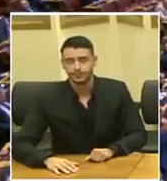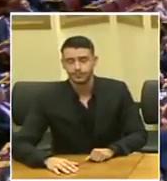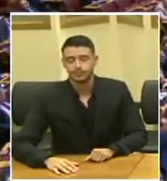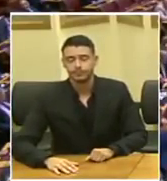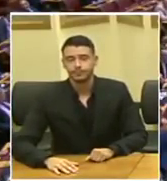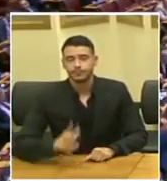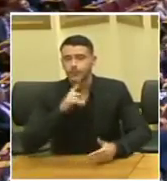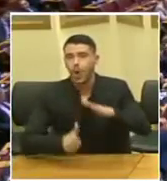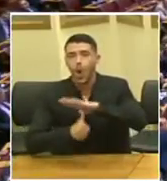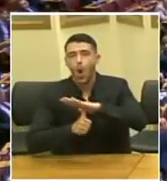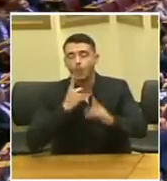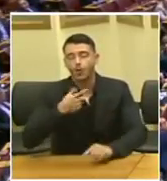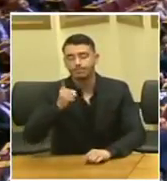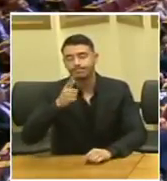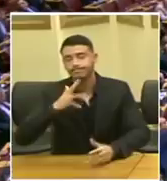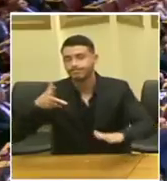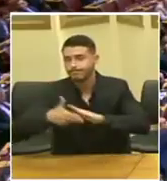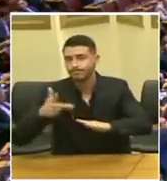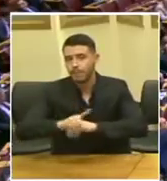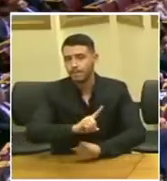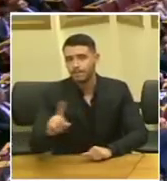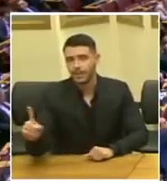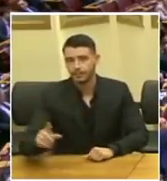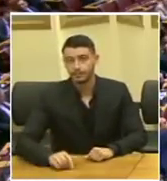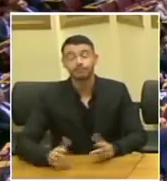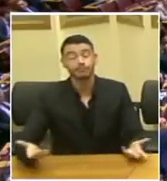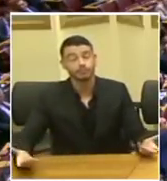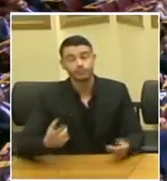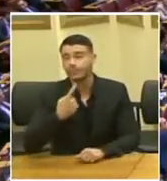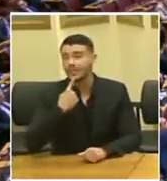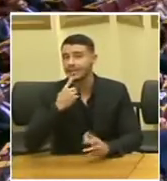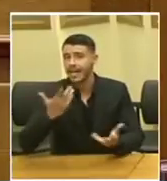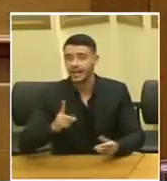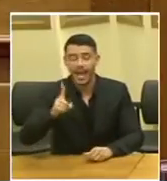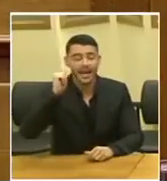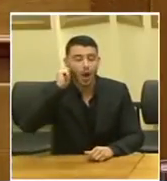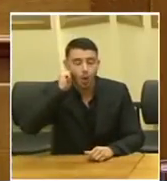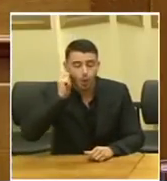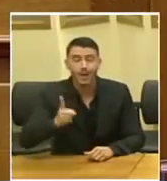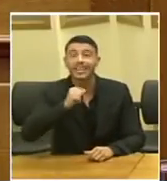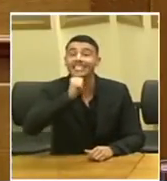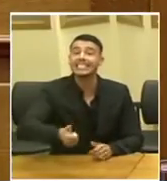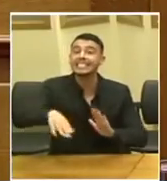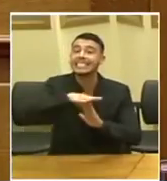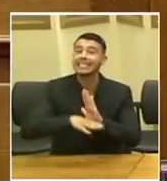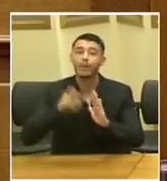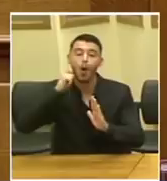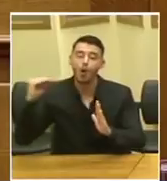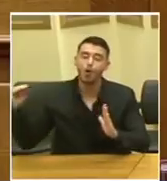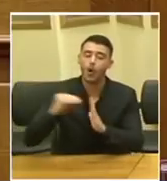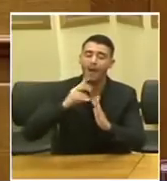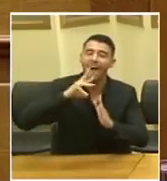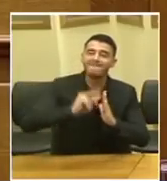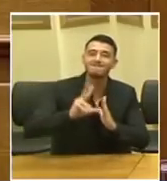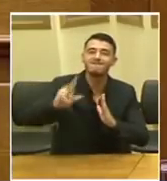κάνετε αυτό. Έλεγε νέο όνομα και συνταγματικό όνομα. Να τι λένε οι εκθέσεις. Η Ελλάδα δέχτηκε